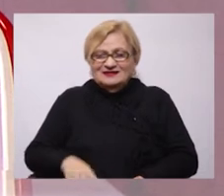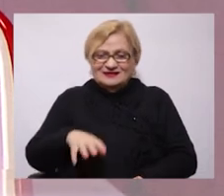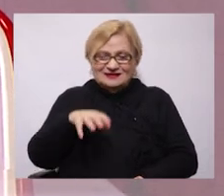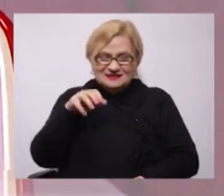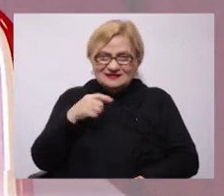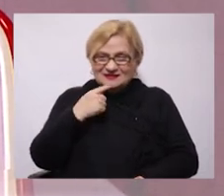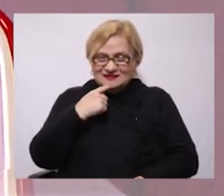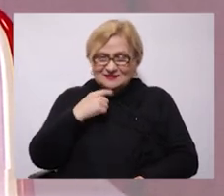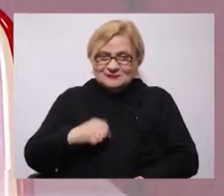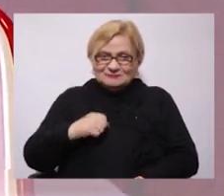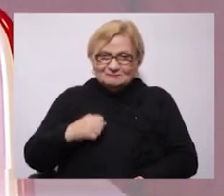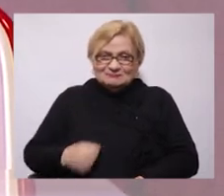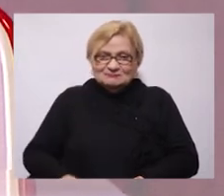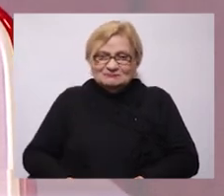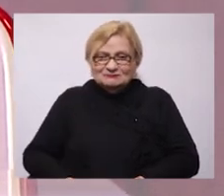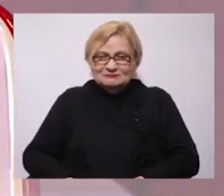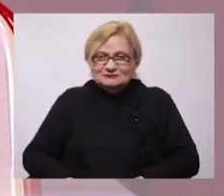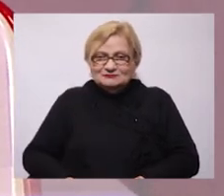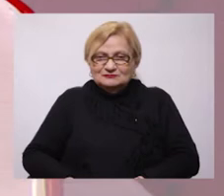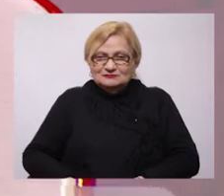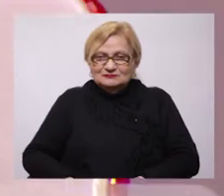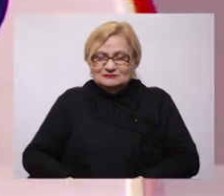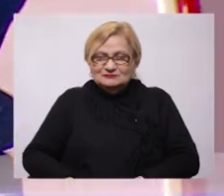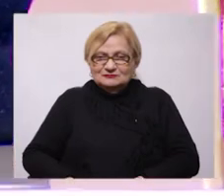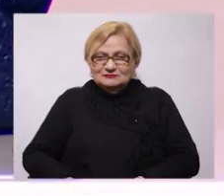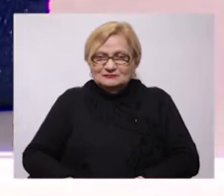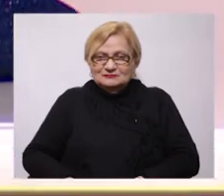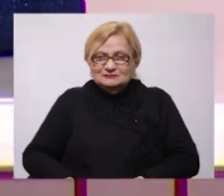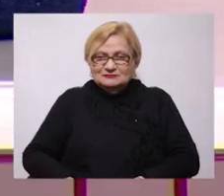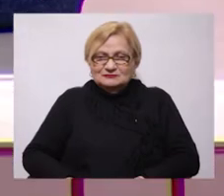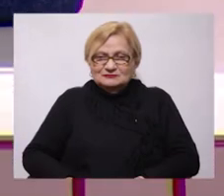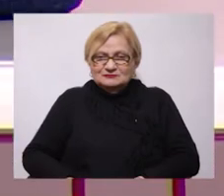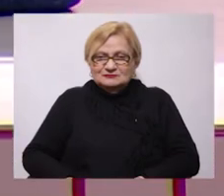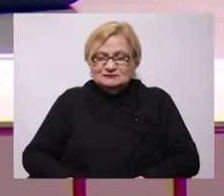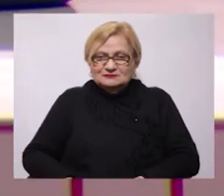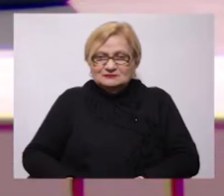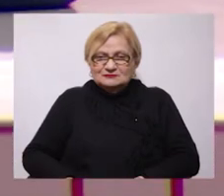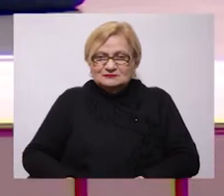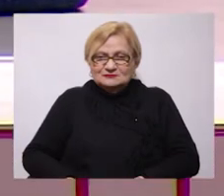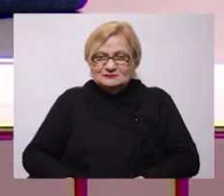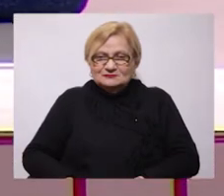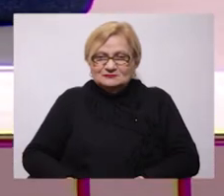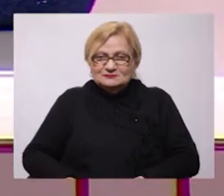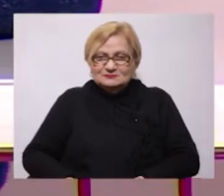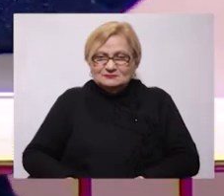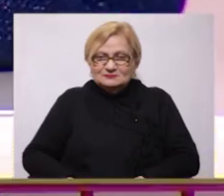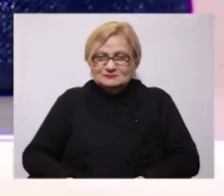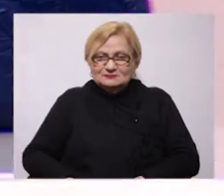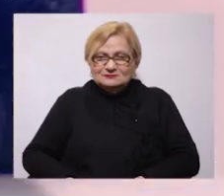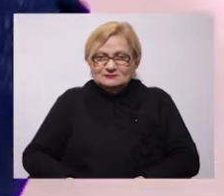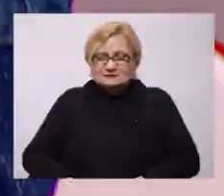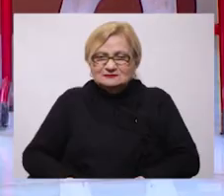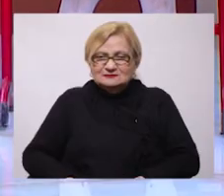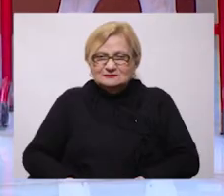ოჩახ ლუკა როგორი ძლიერი ხარ ძალიან კარგია სალომე მადლობა ძალიან კარგი ძალიან დიდი მადლობა სესილის